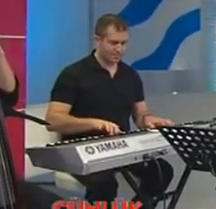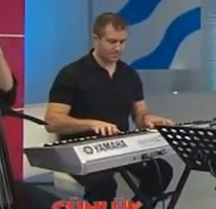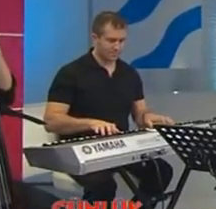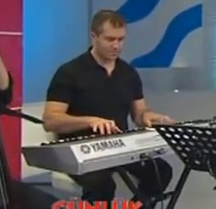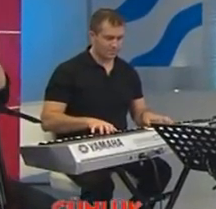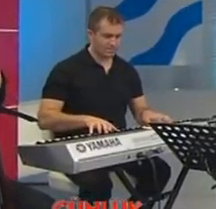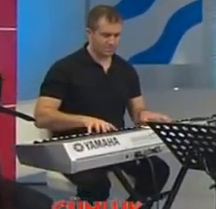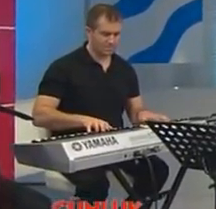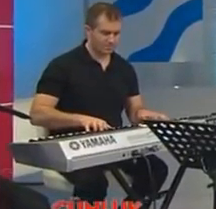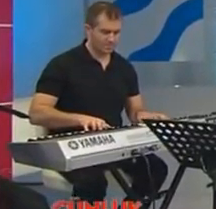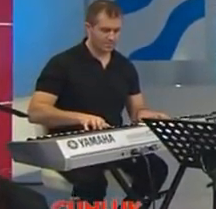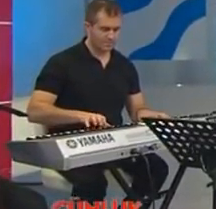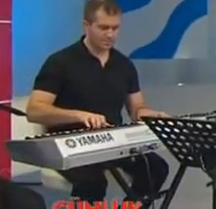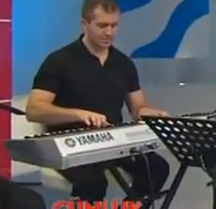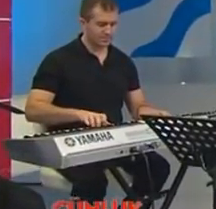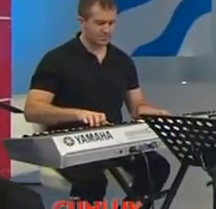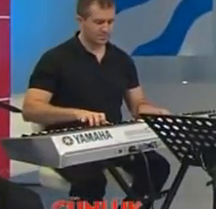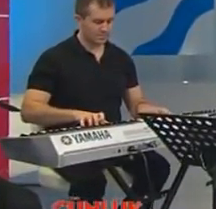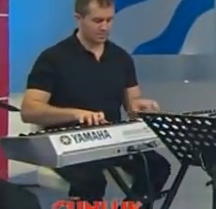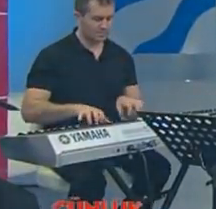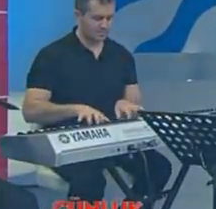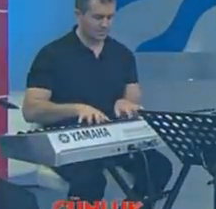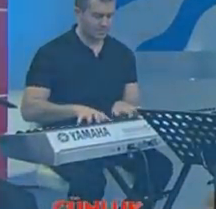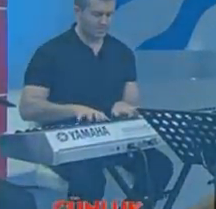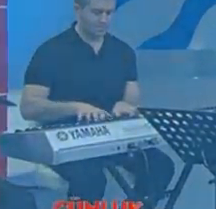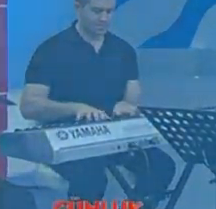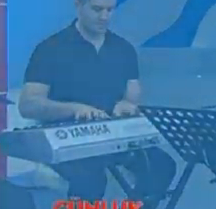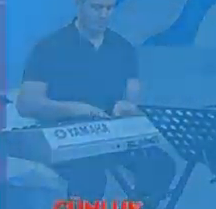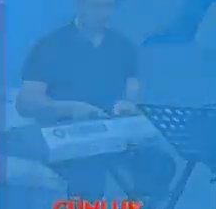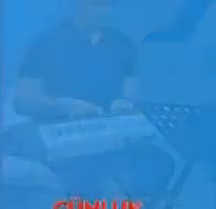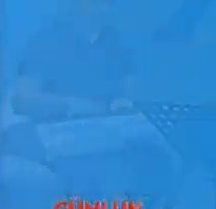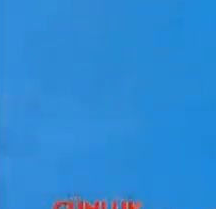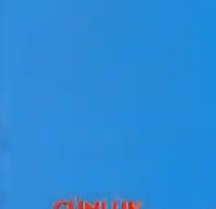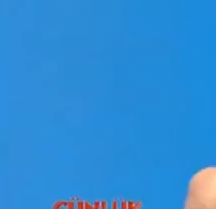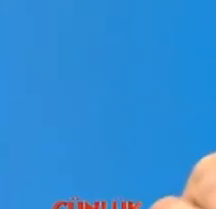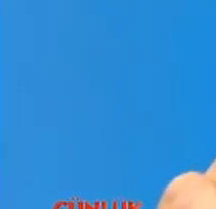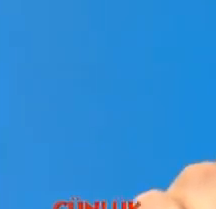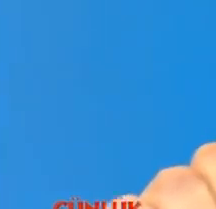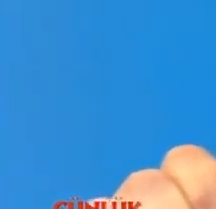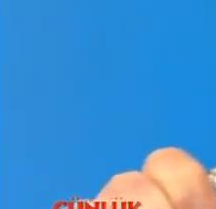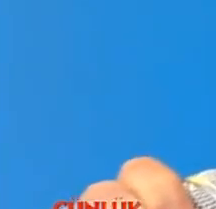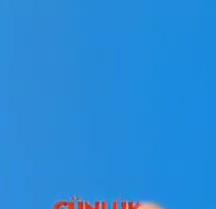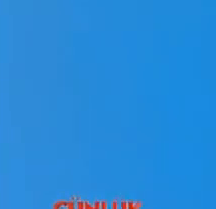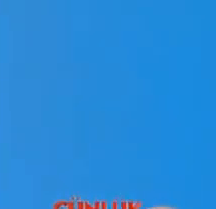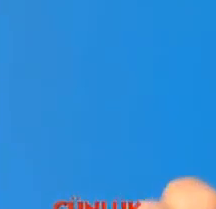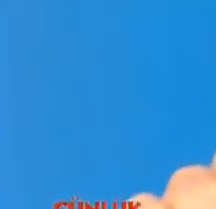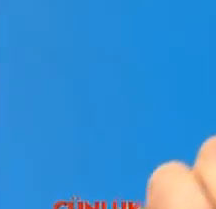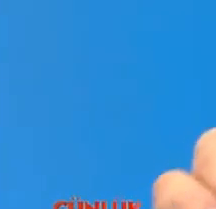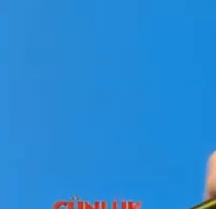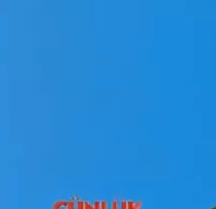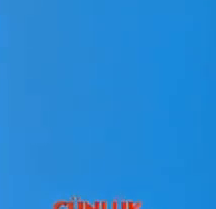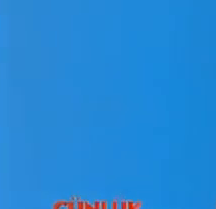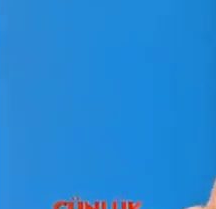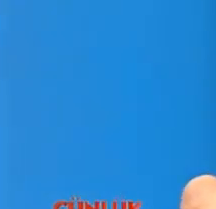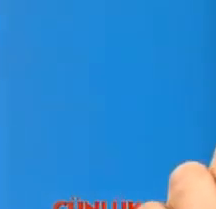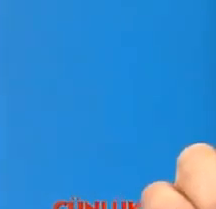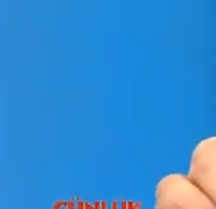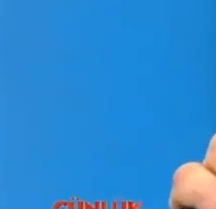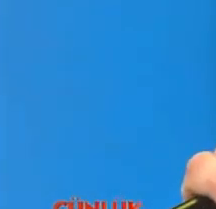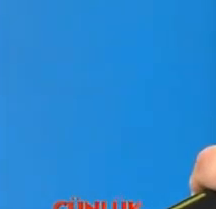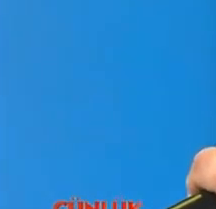Çok seneler geçti. geçti çok, seneler